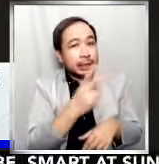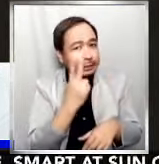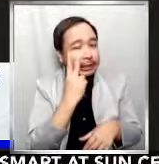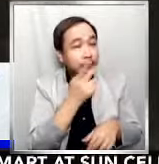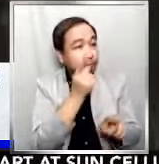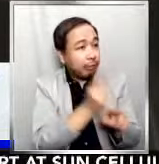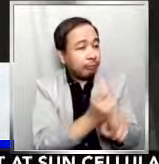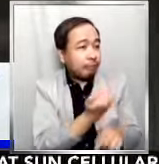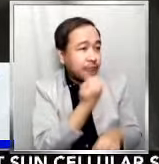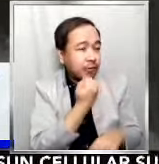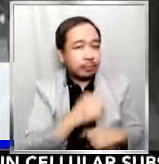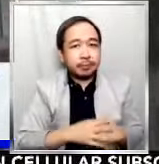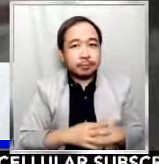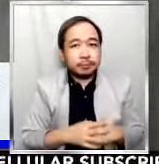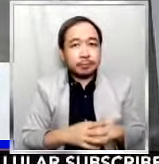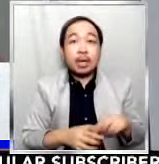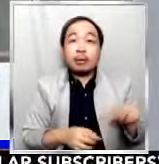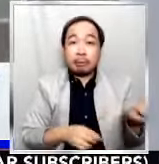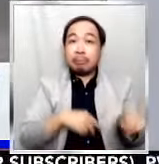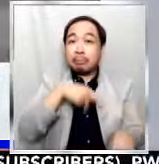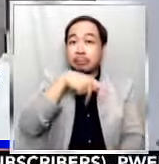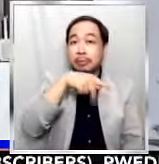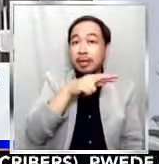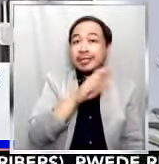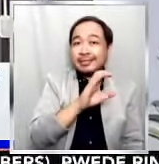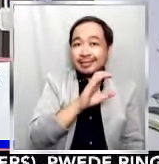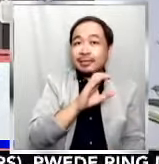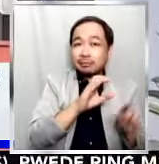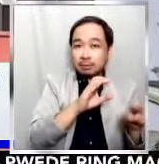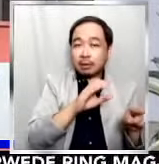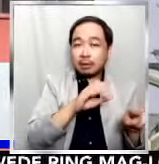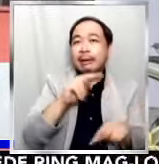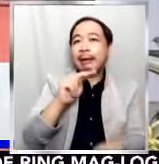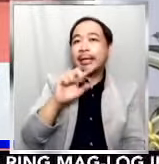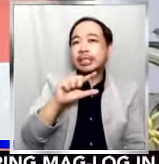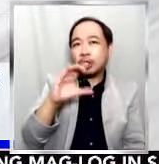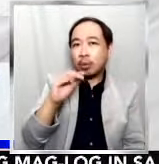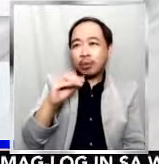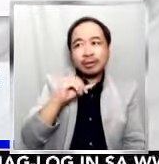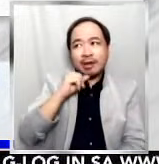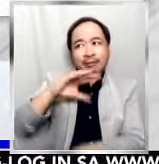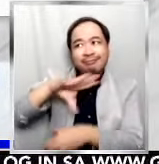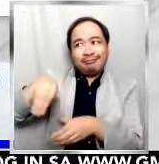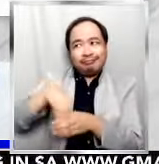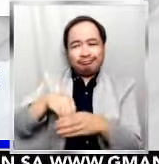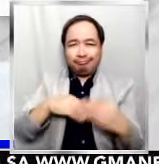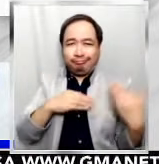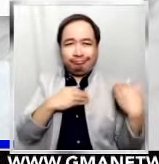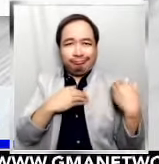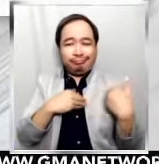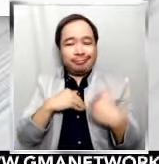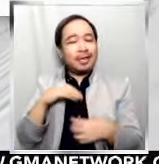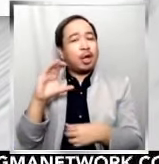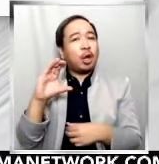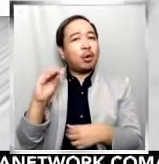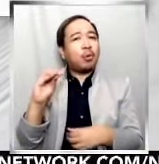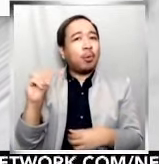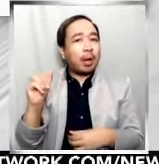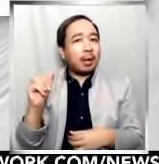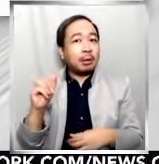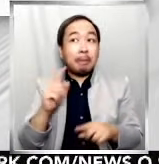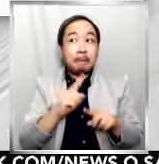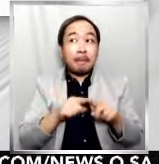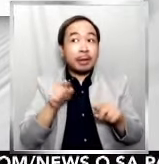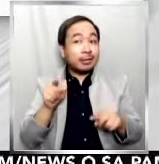Isang non-government organization o NGO ang Philippine Red Cross at hindi saklaw ng Commission on Audit. Pero bilang nakaupong Pangulo ng Pilipinas,